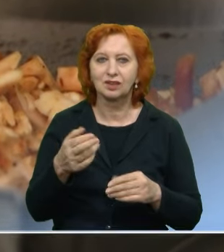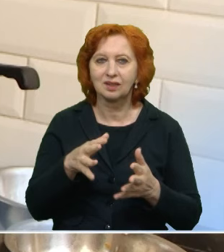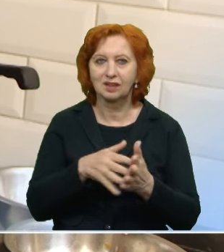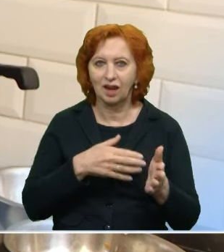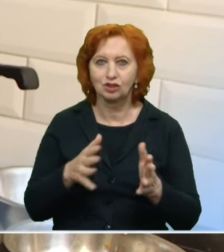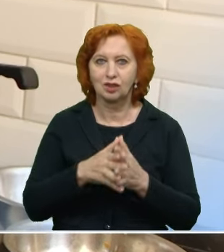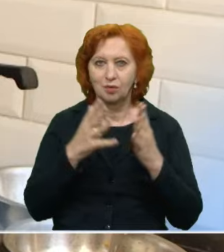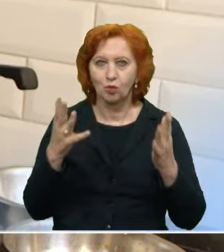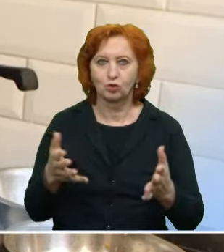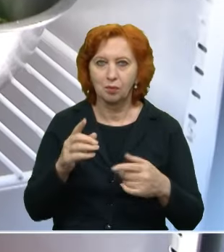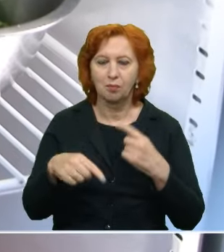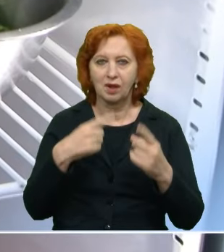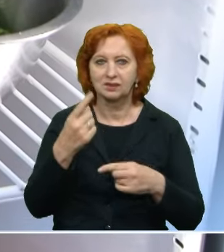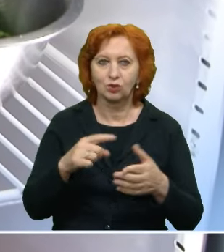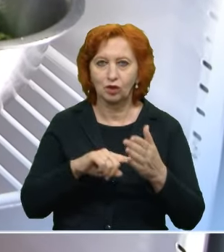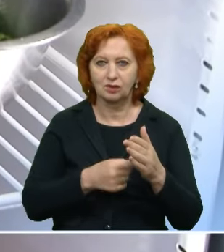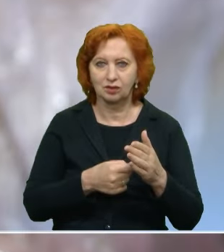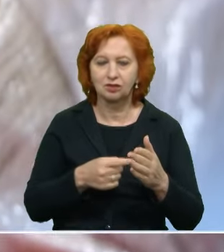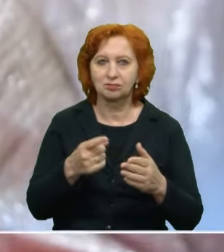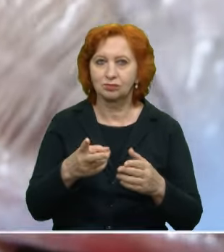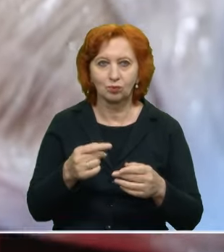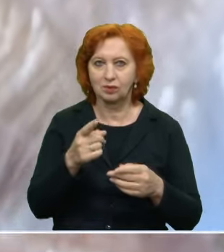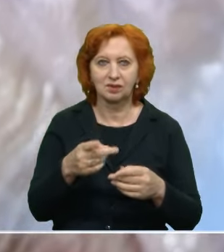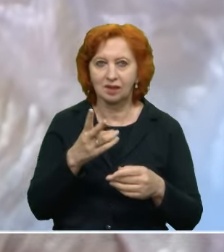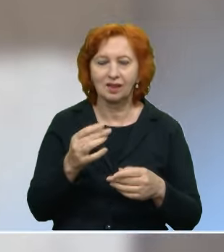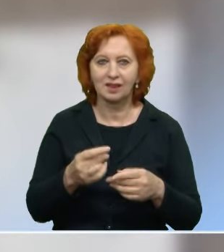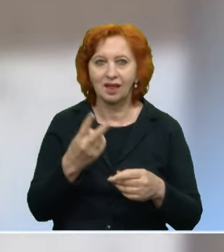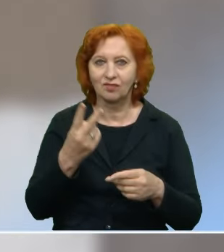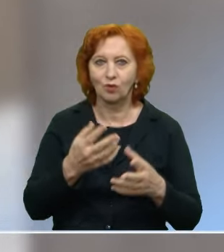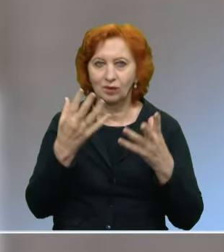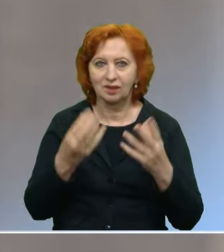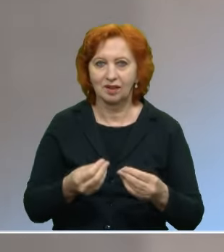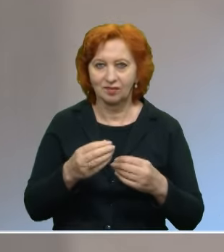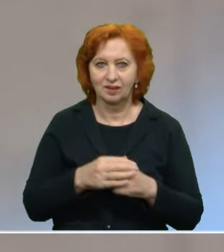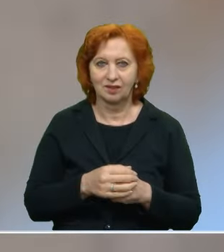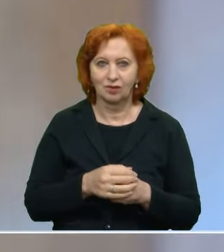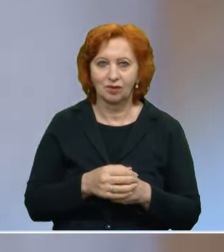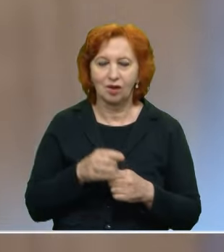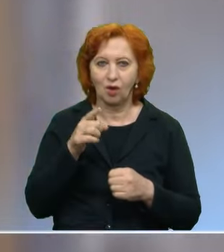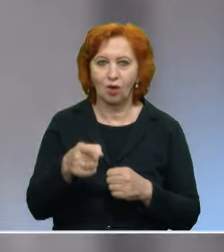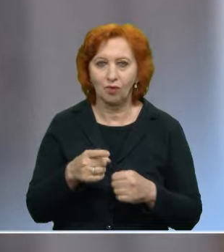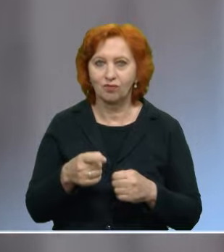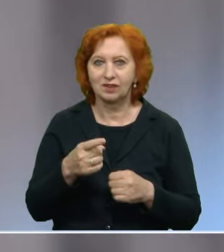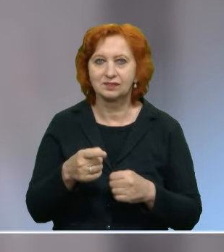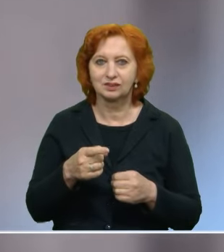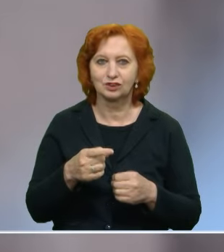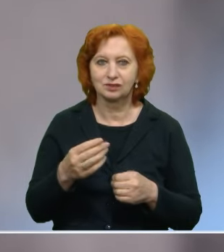Дальше больше. На следующей точке продукты даже не двухдневные. А у вас мясо свежее?